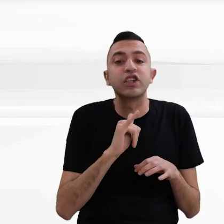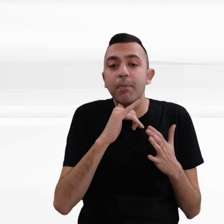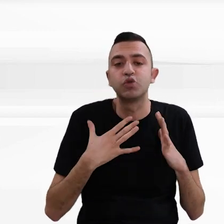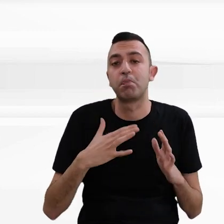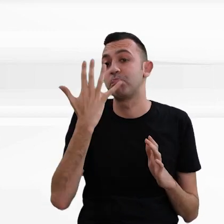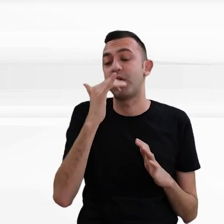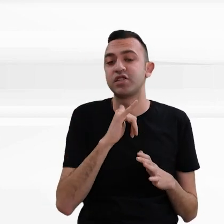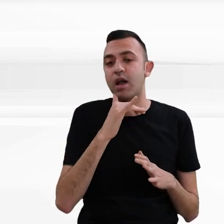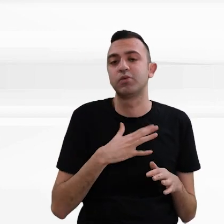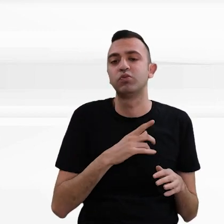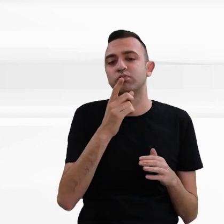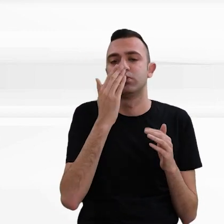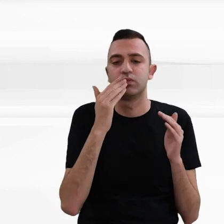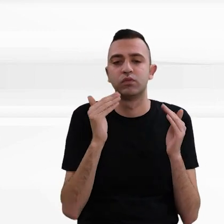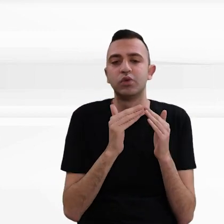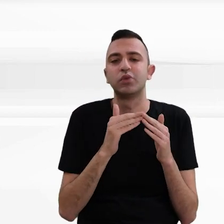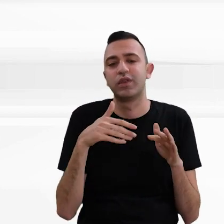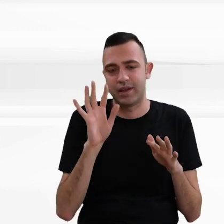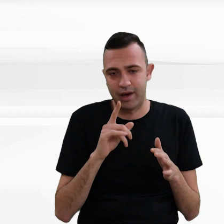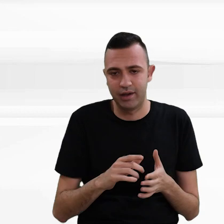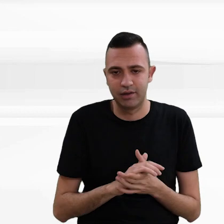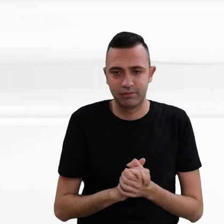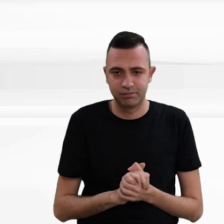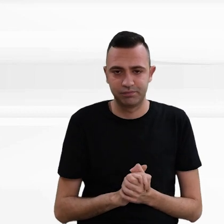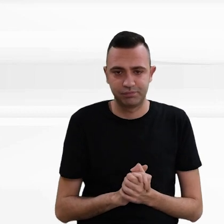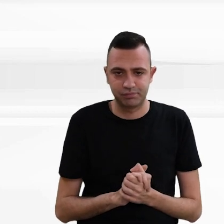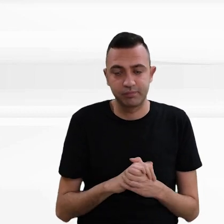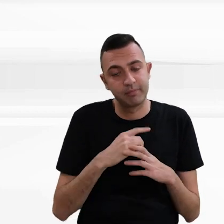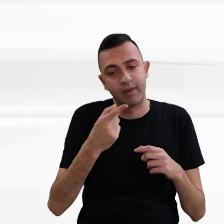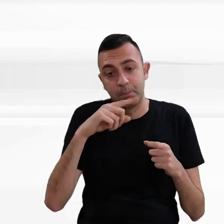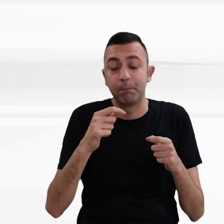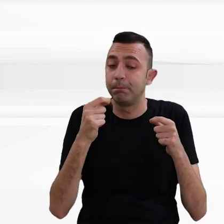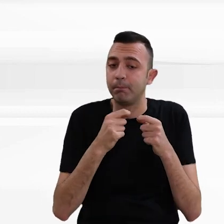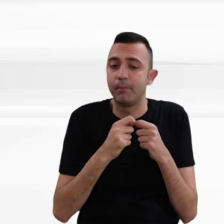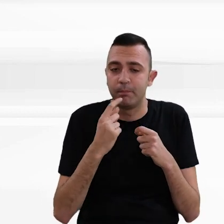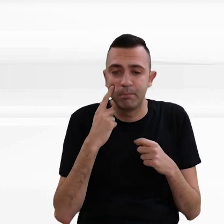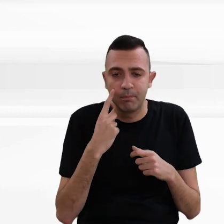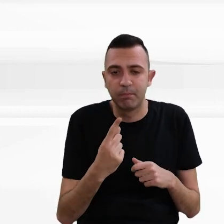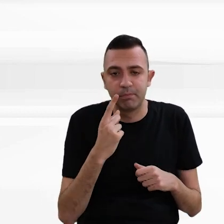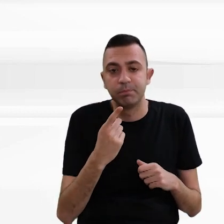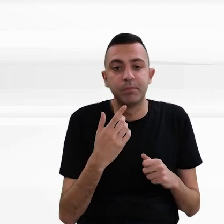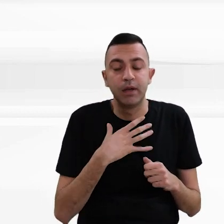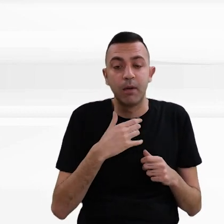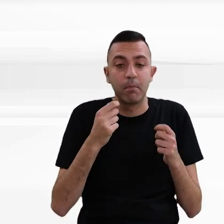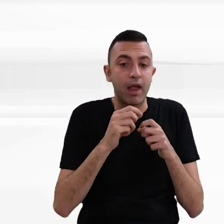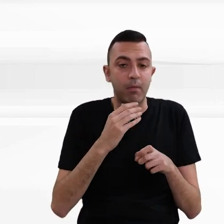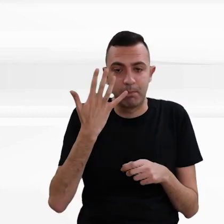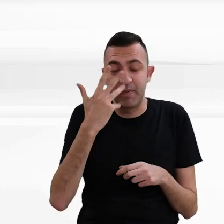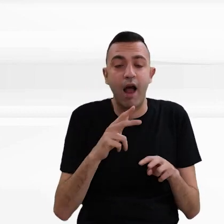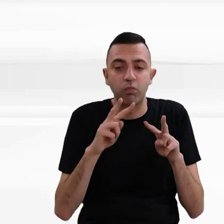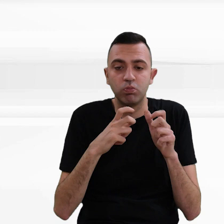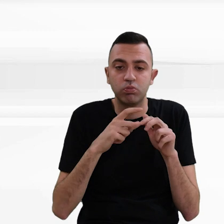istiyorum Beş gram O halde bu seçeneğimiz olmadı s Selam gençler gibi bir seçeneğimiz e bakalım Bir seçeneğimiz de